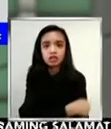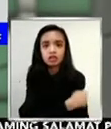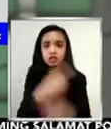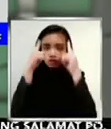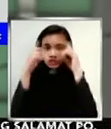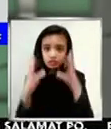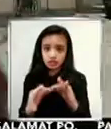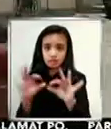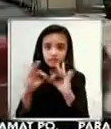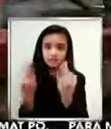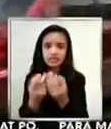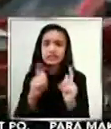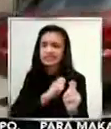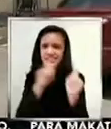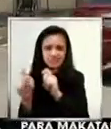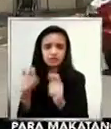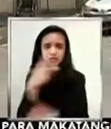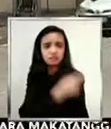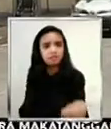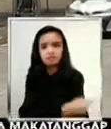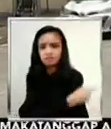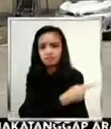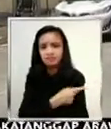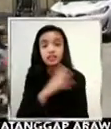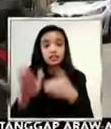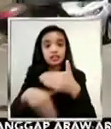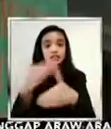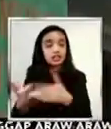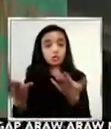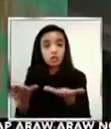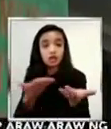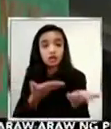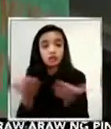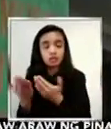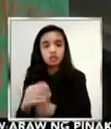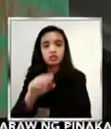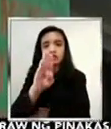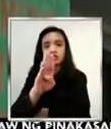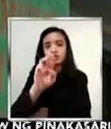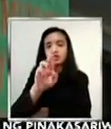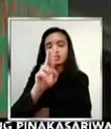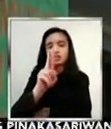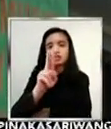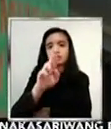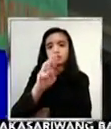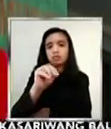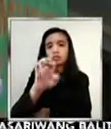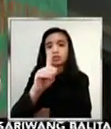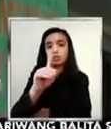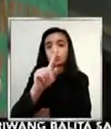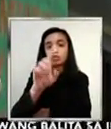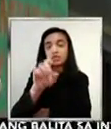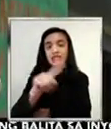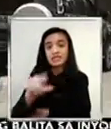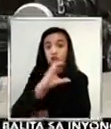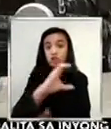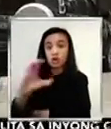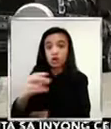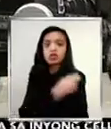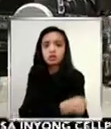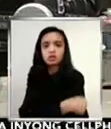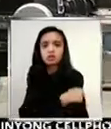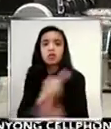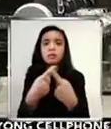pasyente. Sunod din nila si Catherine sa Bermudez Polymedic Hospital sa Caloocan, pero sinabihan daw silang kulang daw ang gamit. Paliwanag